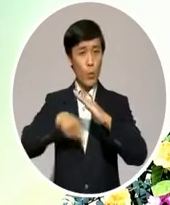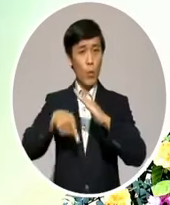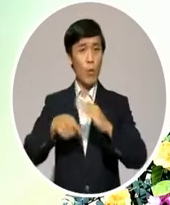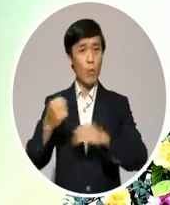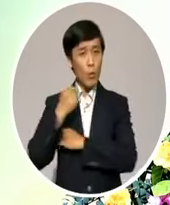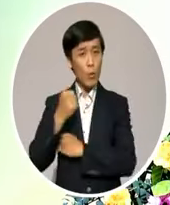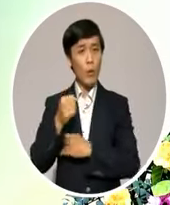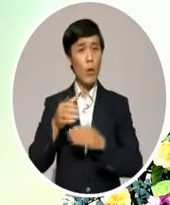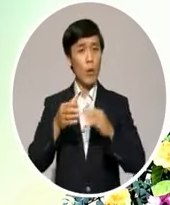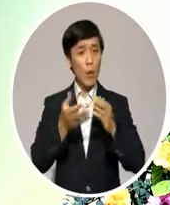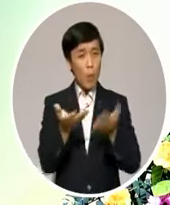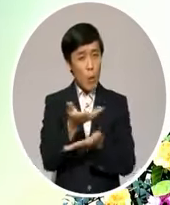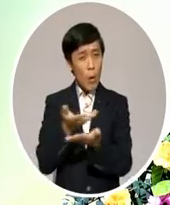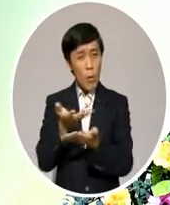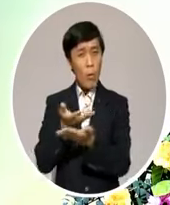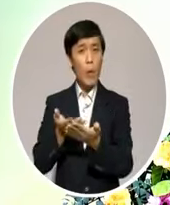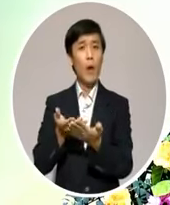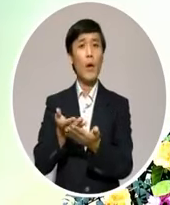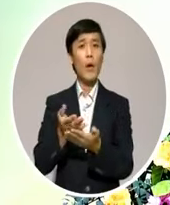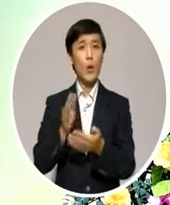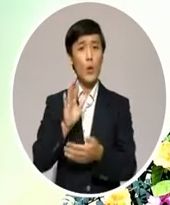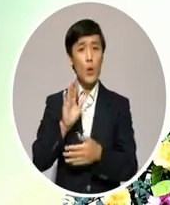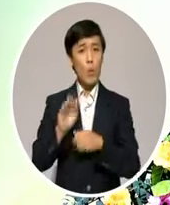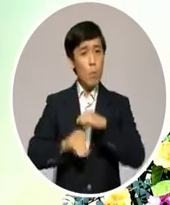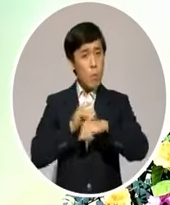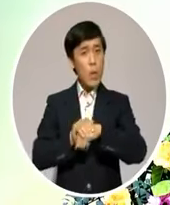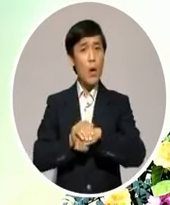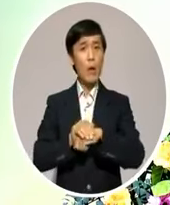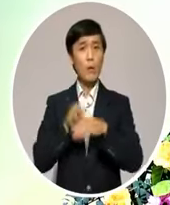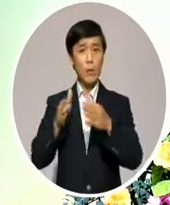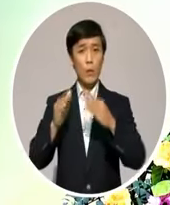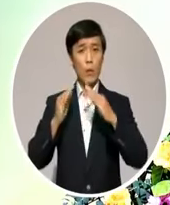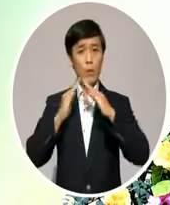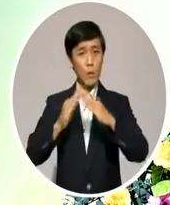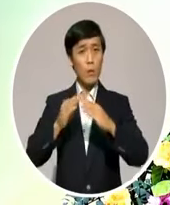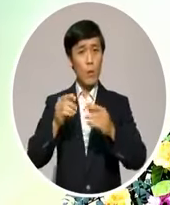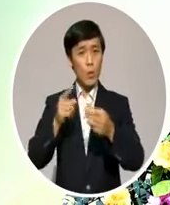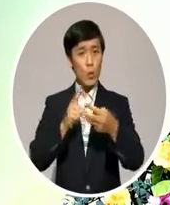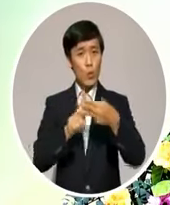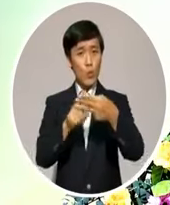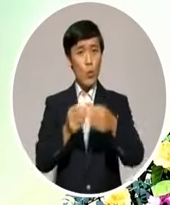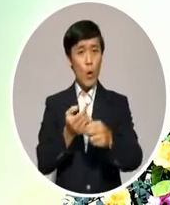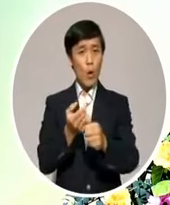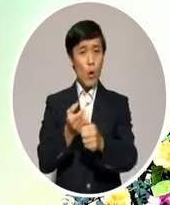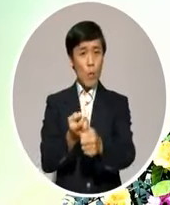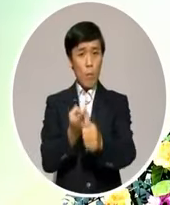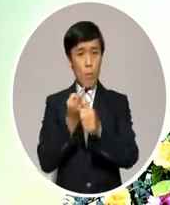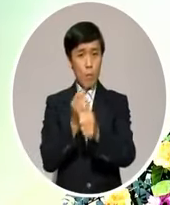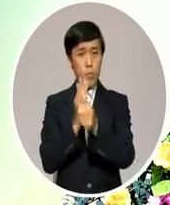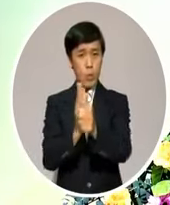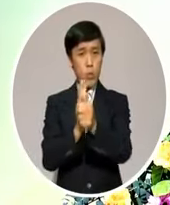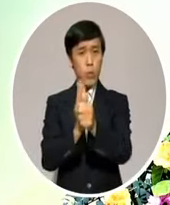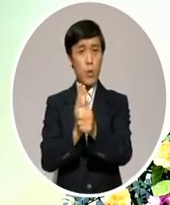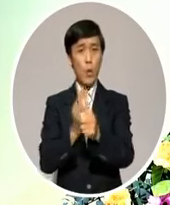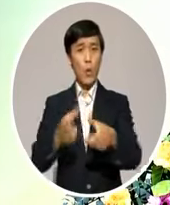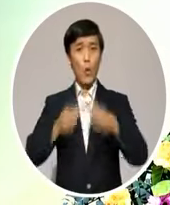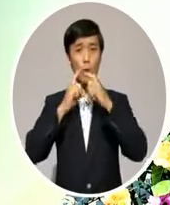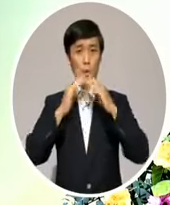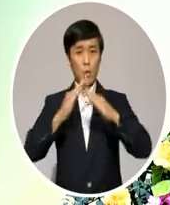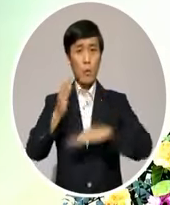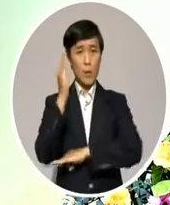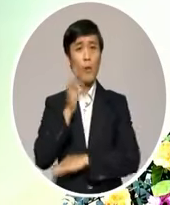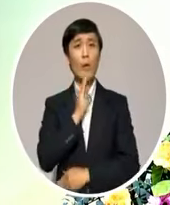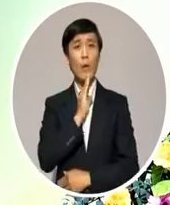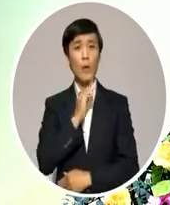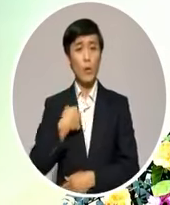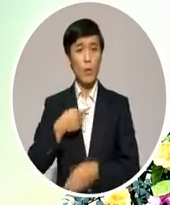个成功协调，让我们的这未来的这个整个都市规划的主导权能够回归到我们市政府。那当然，自然而然，我可以加速